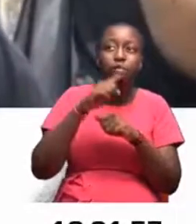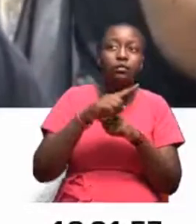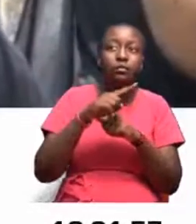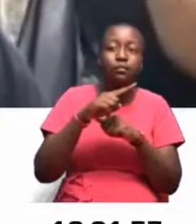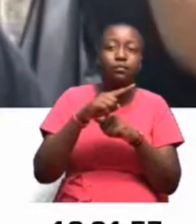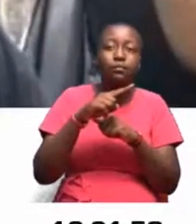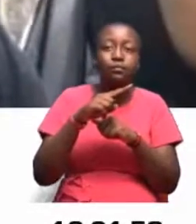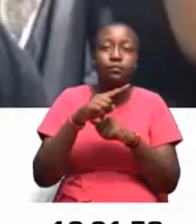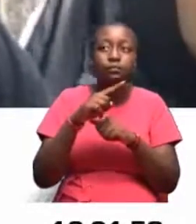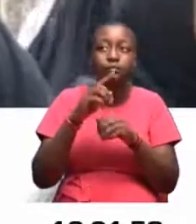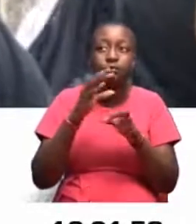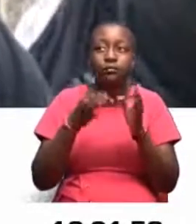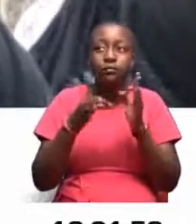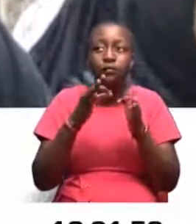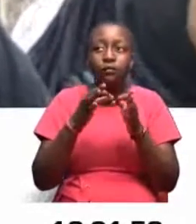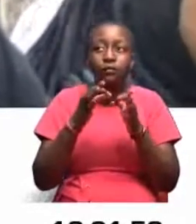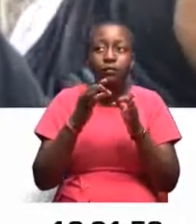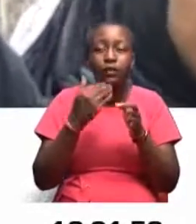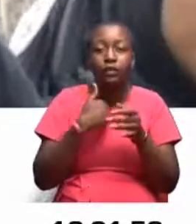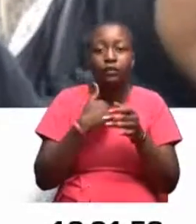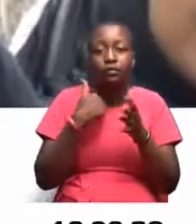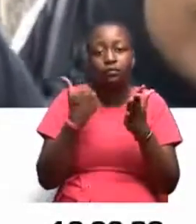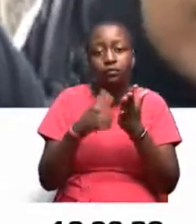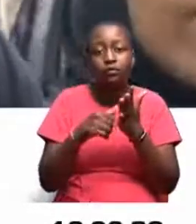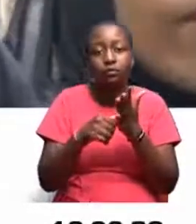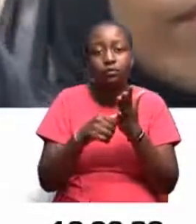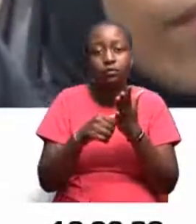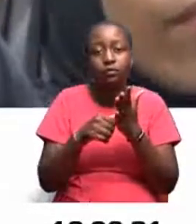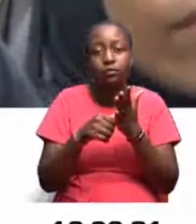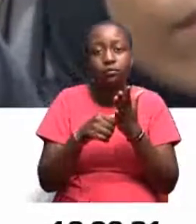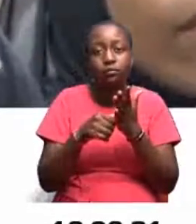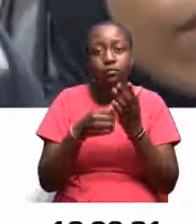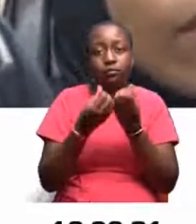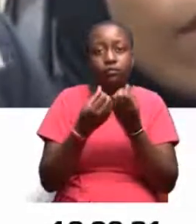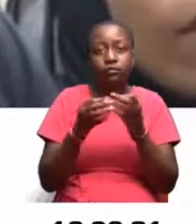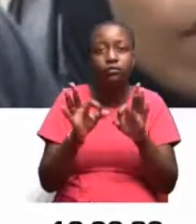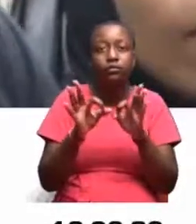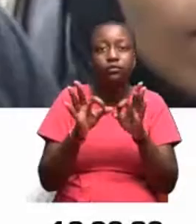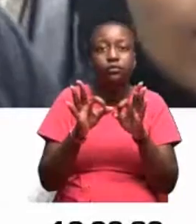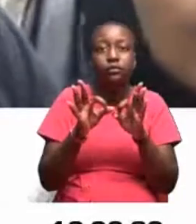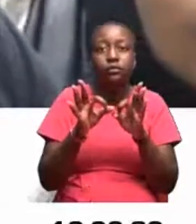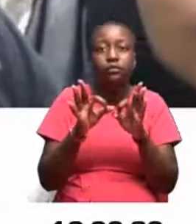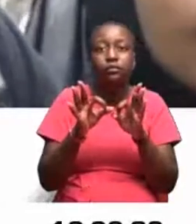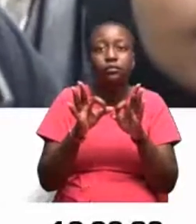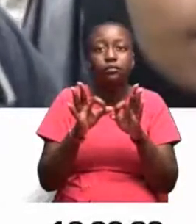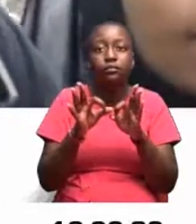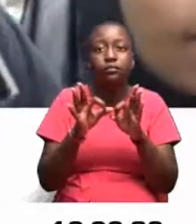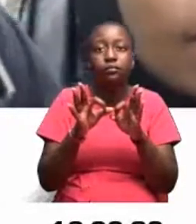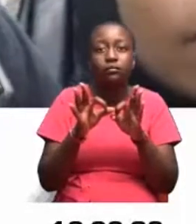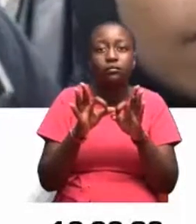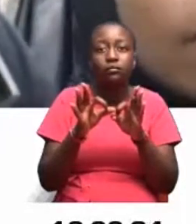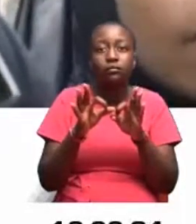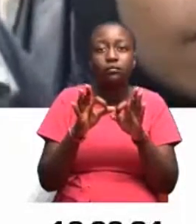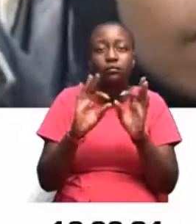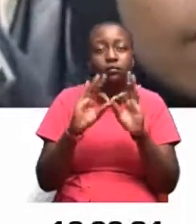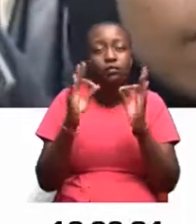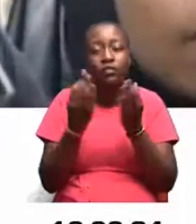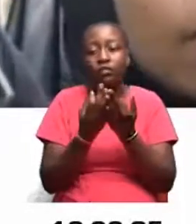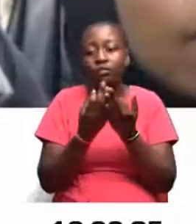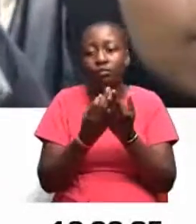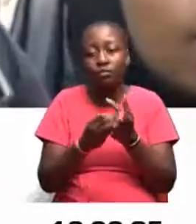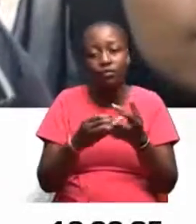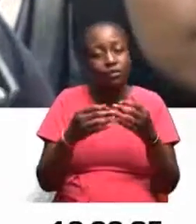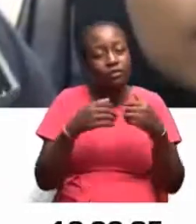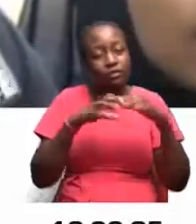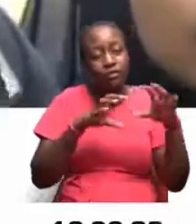kama wana hatia basi wawachilie wakuwe free nao kama vile familia zao zinavyosikitika, kama yangu ilivyosikitika, waje